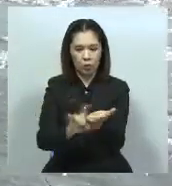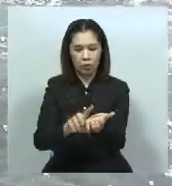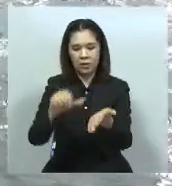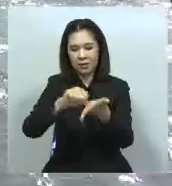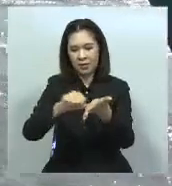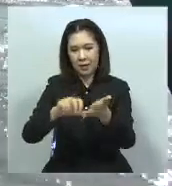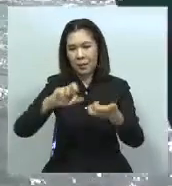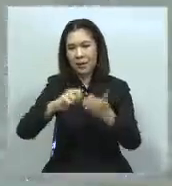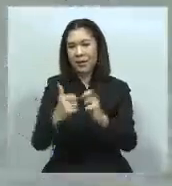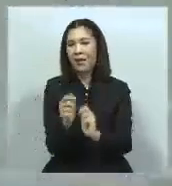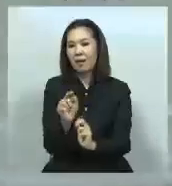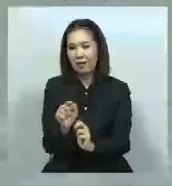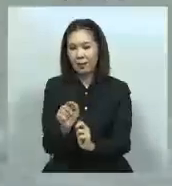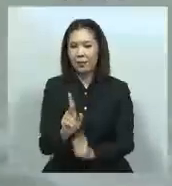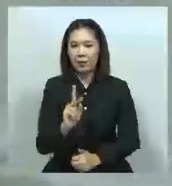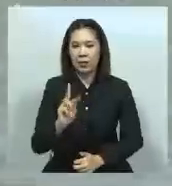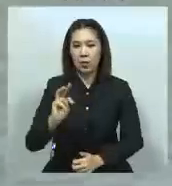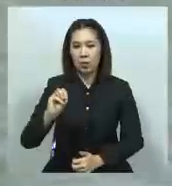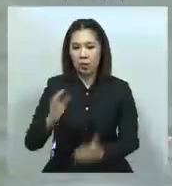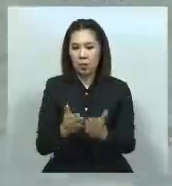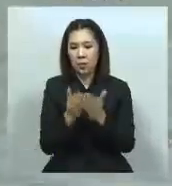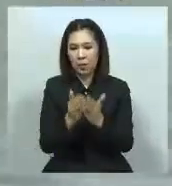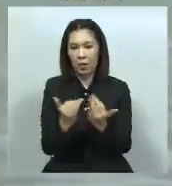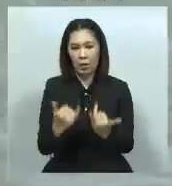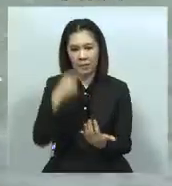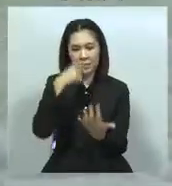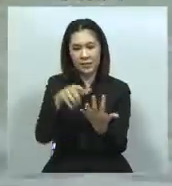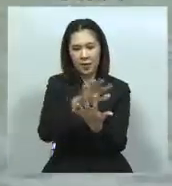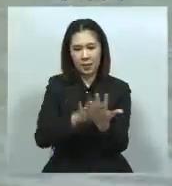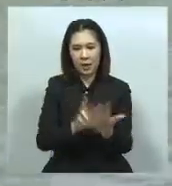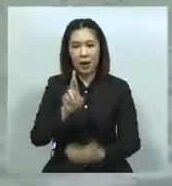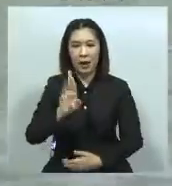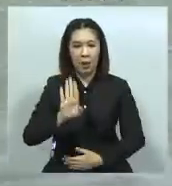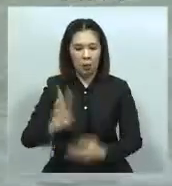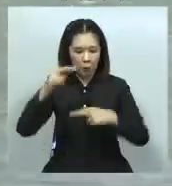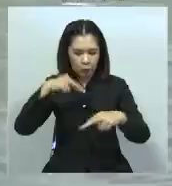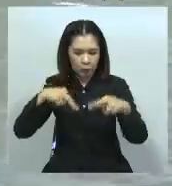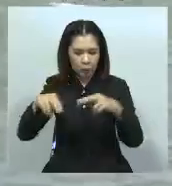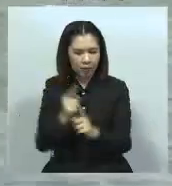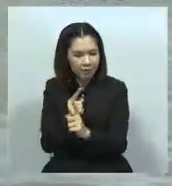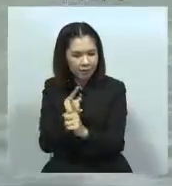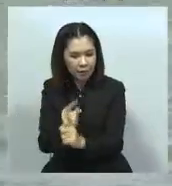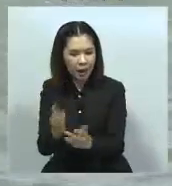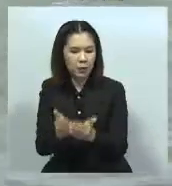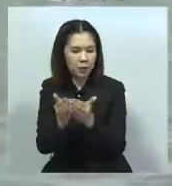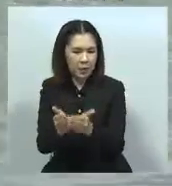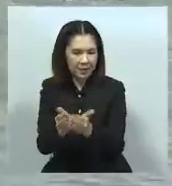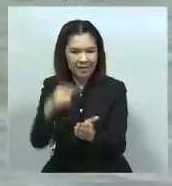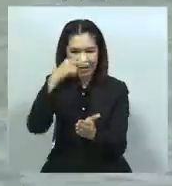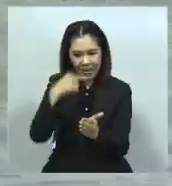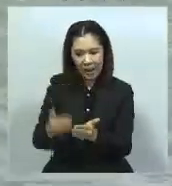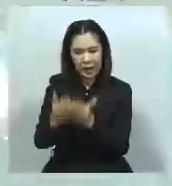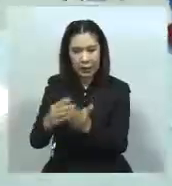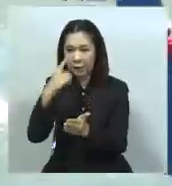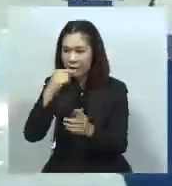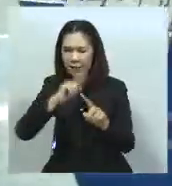หาซึ่งทางกรมประมงมั่นใจว่าวันนี้ประเทศไทยมีระบบควบคุมติดตามนะครับทั้งเรือไทยและเรือต่างชาติรวมไ